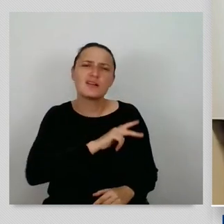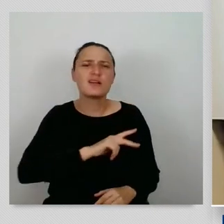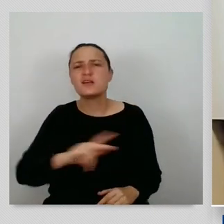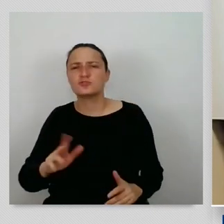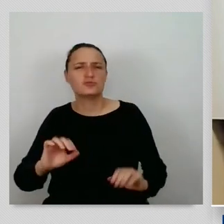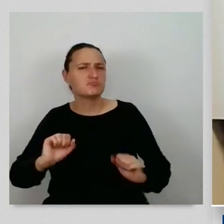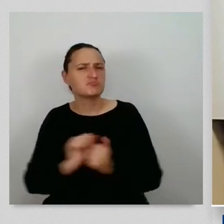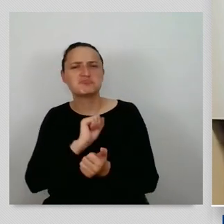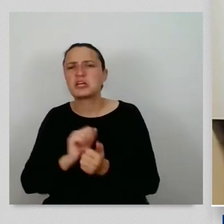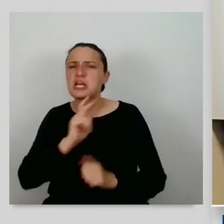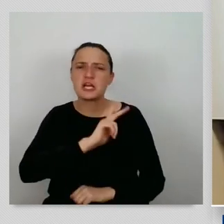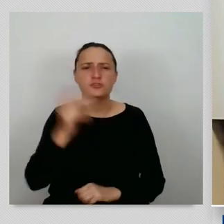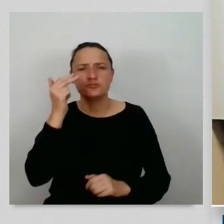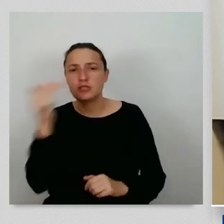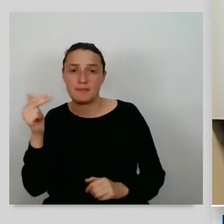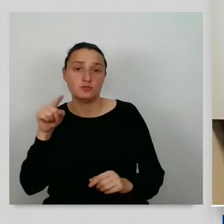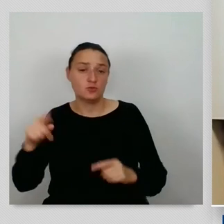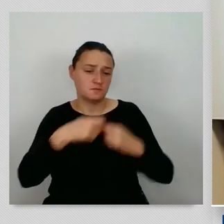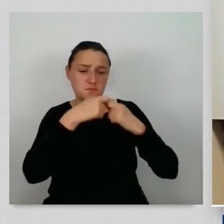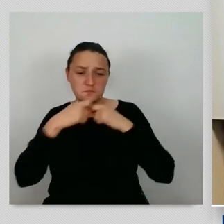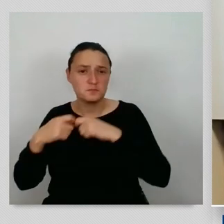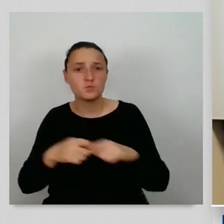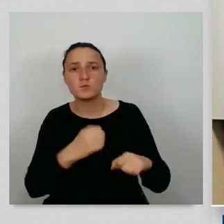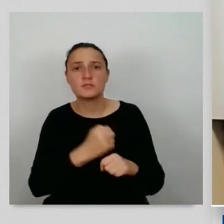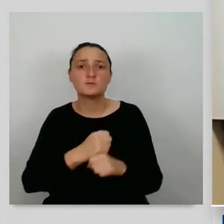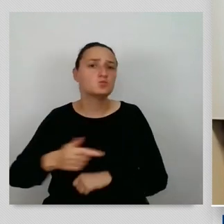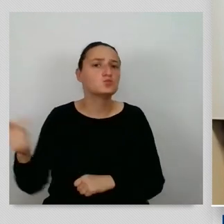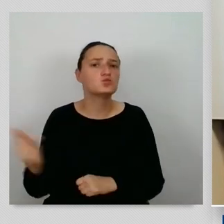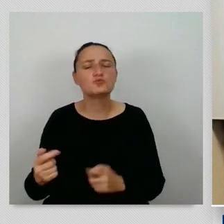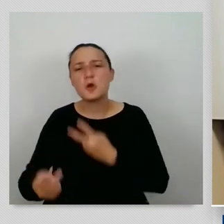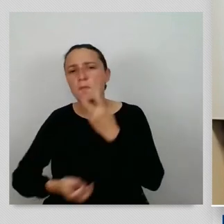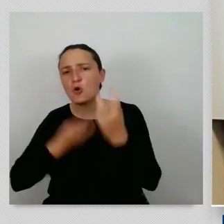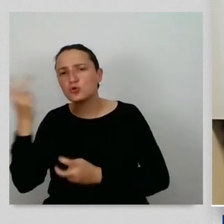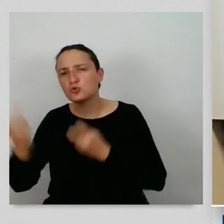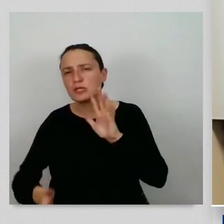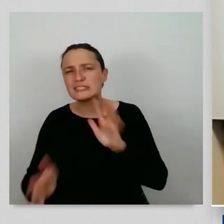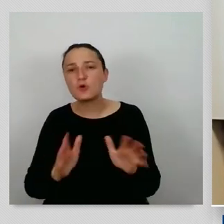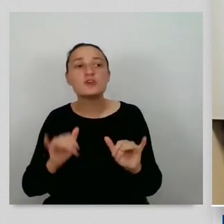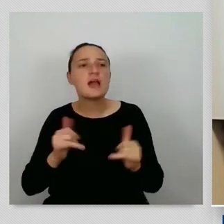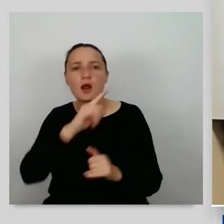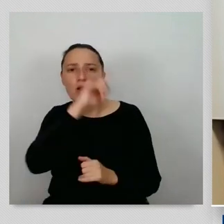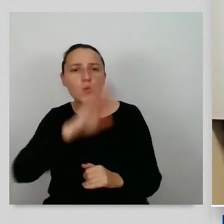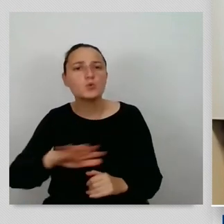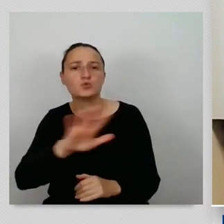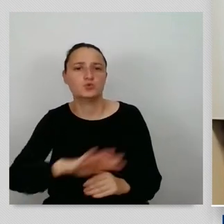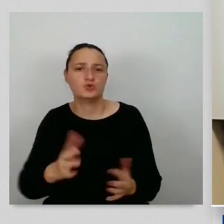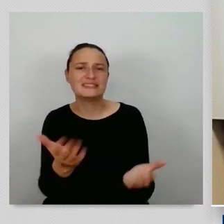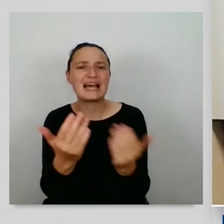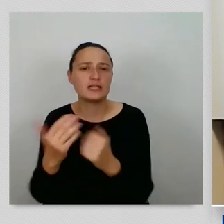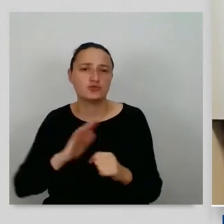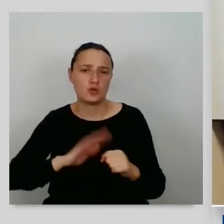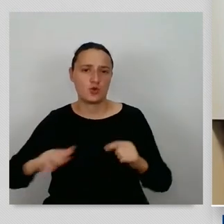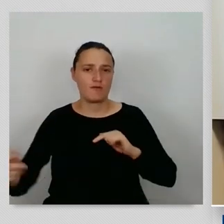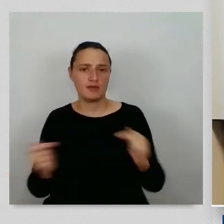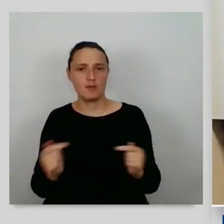na każdym polu, to jest właśnie znalezienie sposobu, jak zachęcić ludzi w tej wielkiej debacie narodowej,